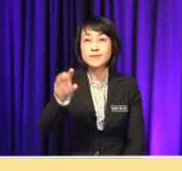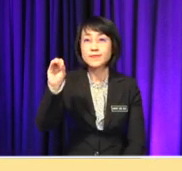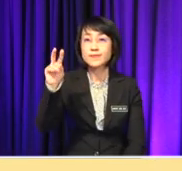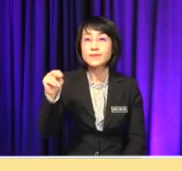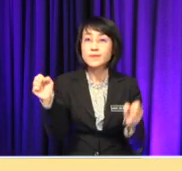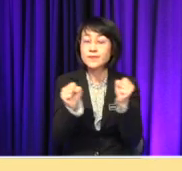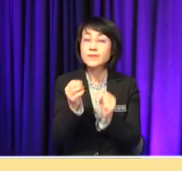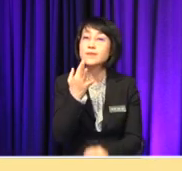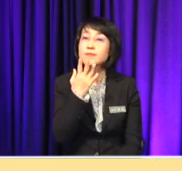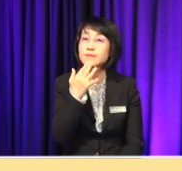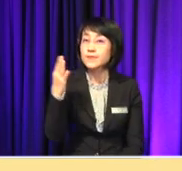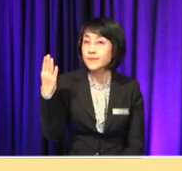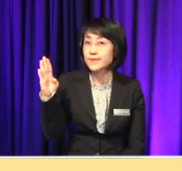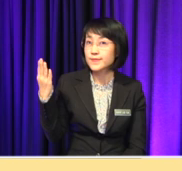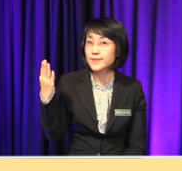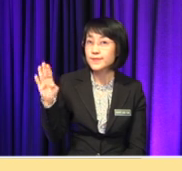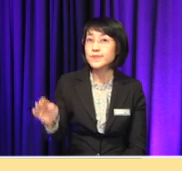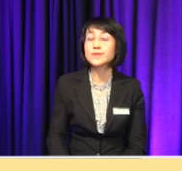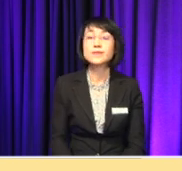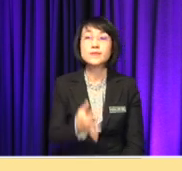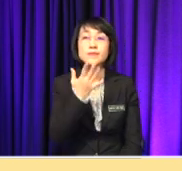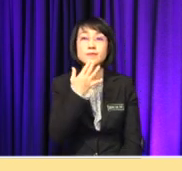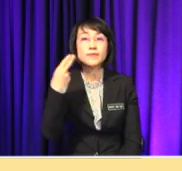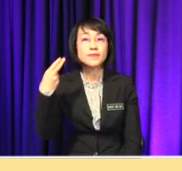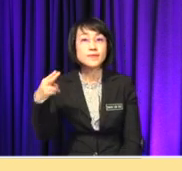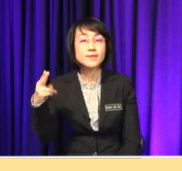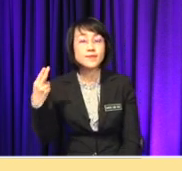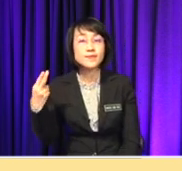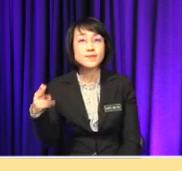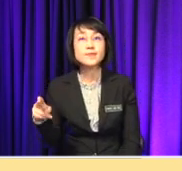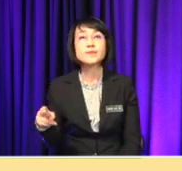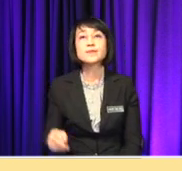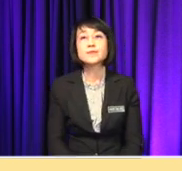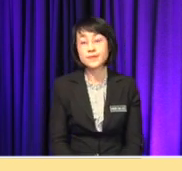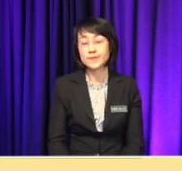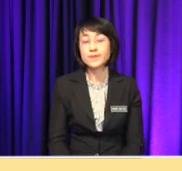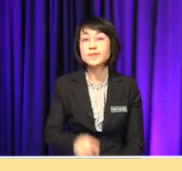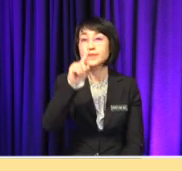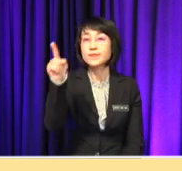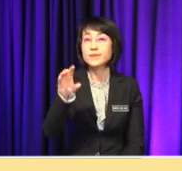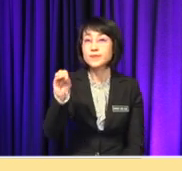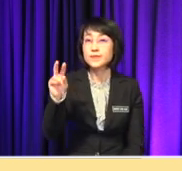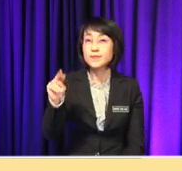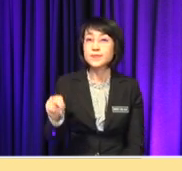bagian bawah kita ada sejuk ada yang berwarna hijau adanya Zoon sejuk sederhana